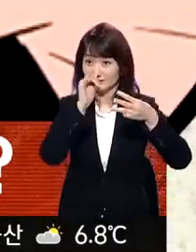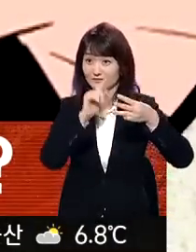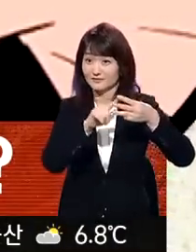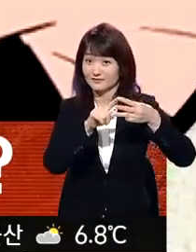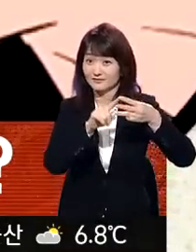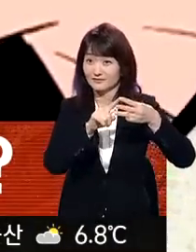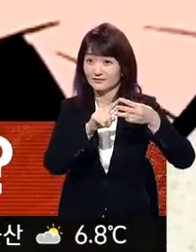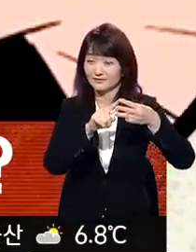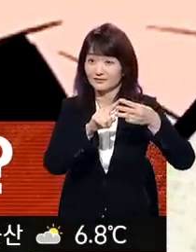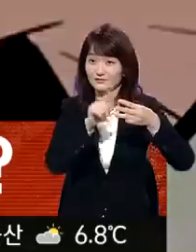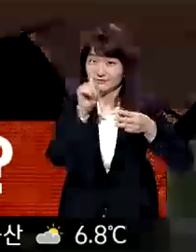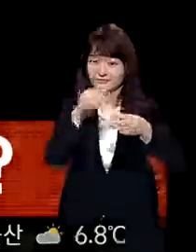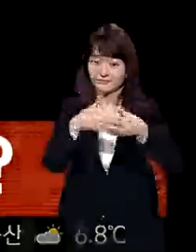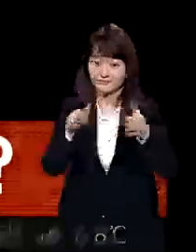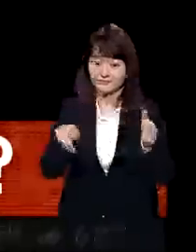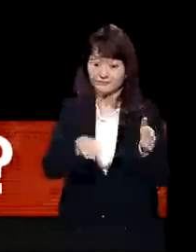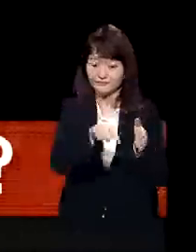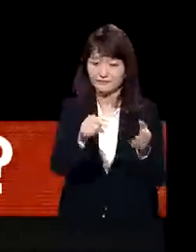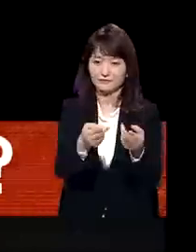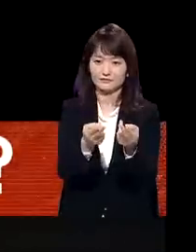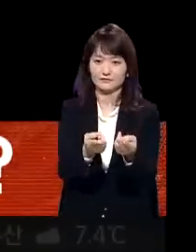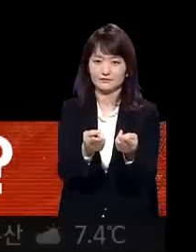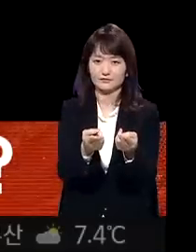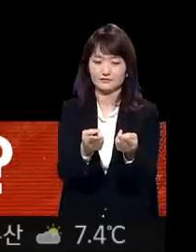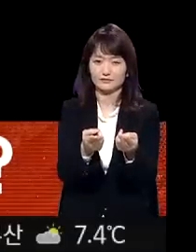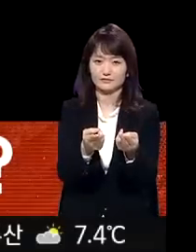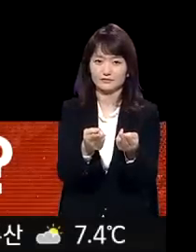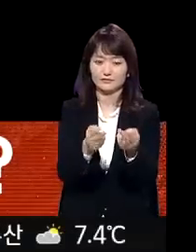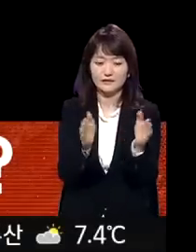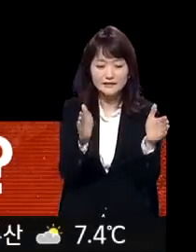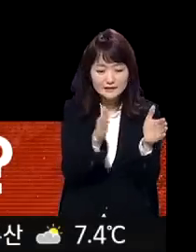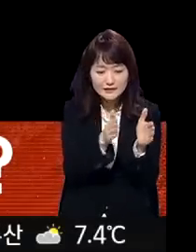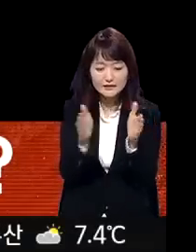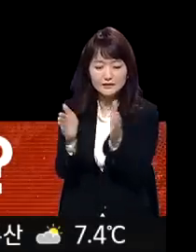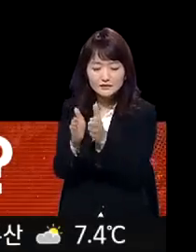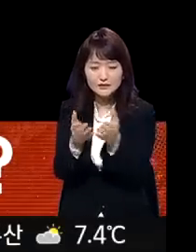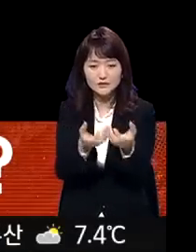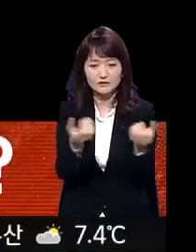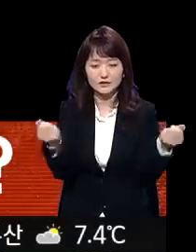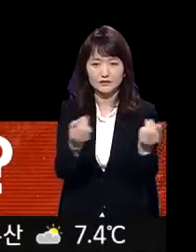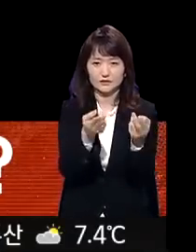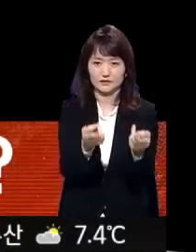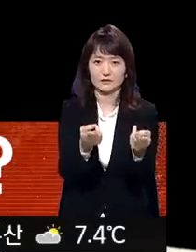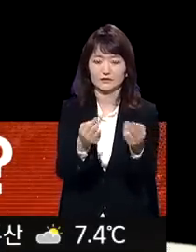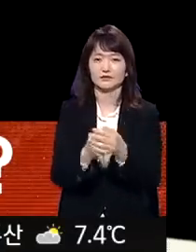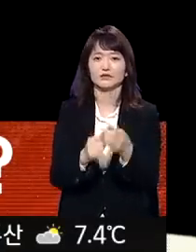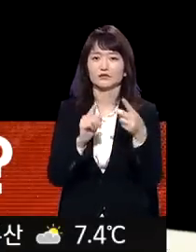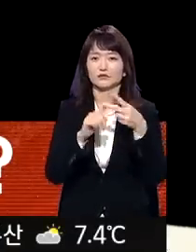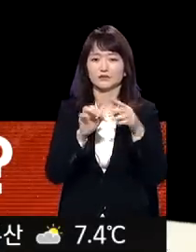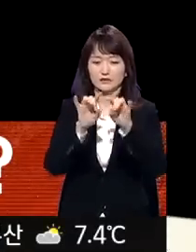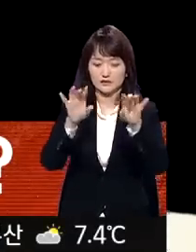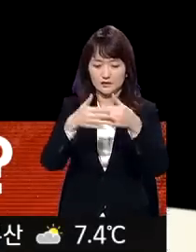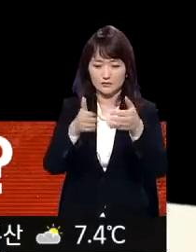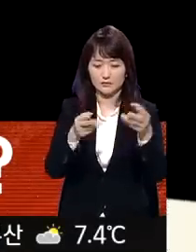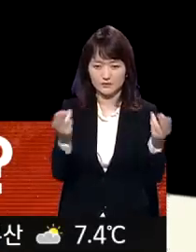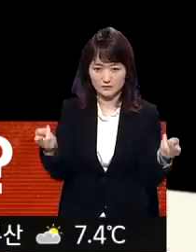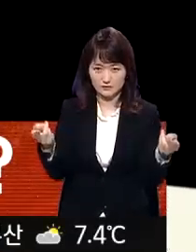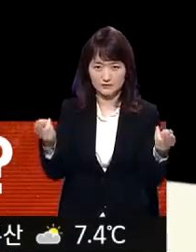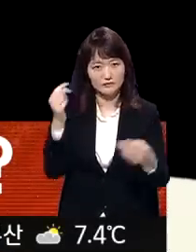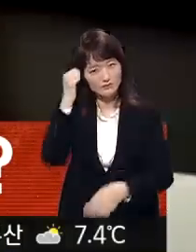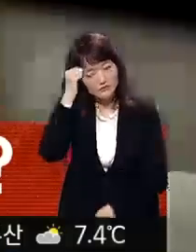네. 한 방에서 침대를 싱글로 나눠 쓴다. 아니면은 각방을 간다. 각방. 그것도 안 되면은 주무실